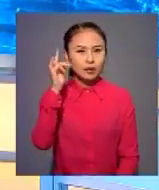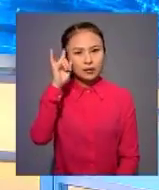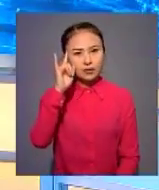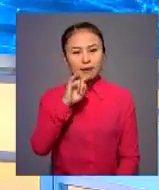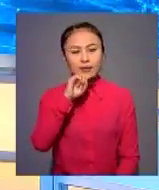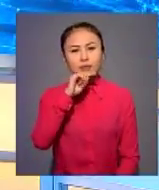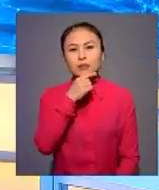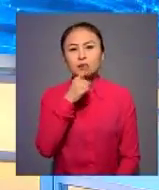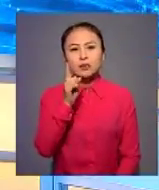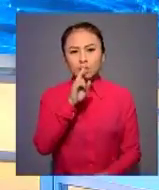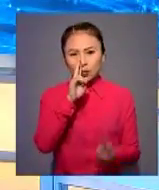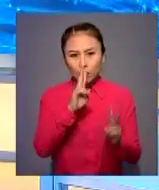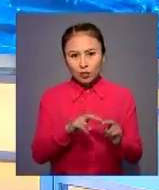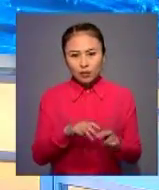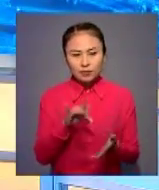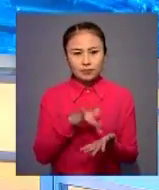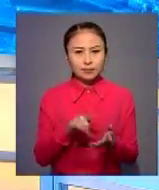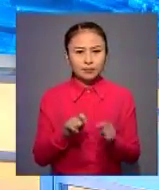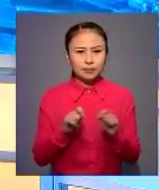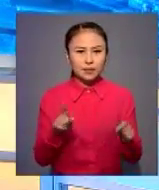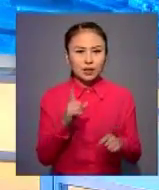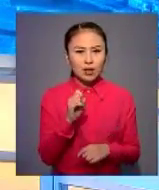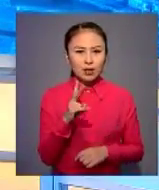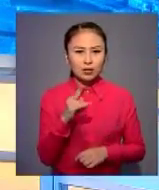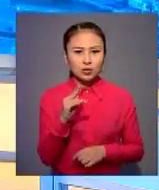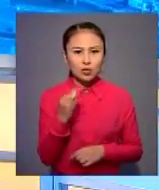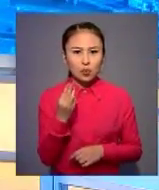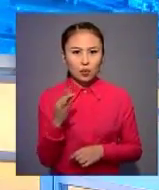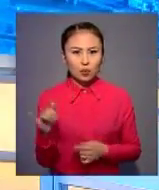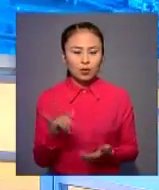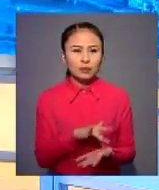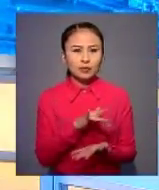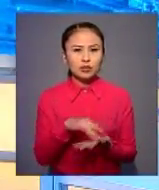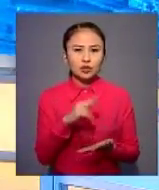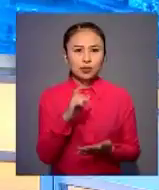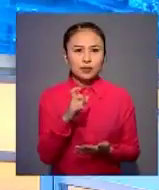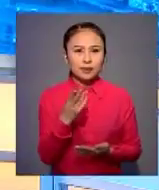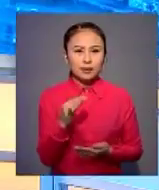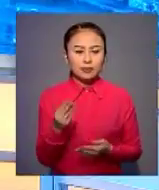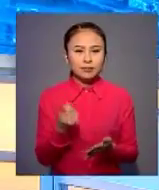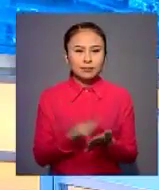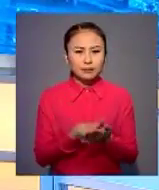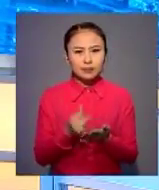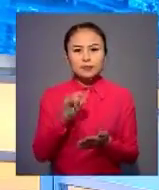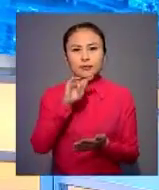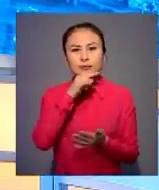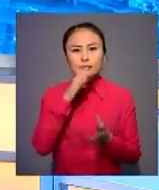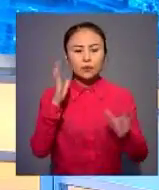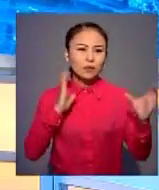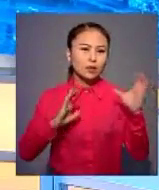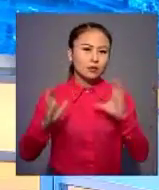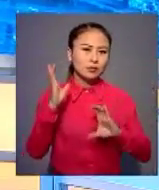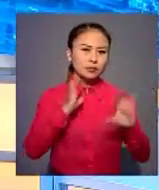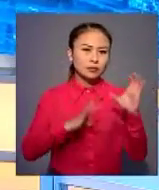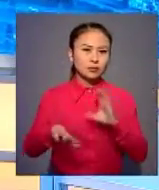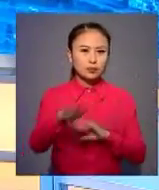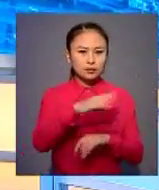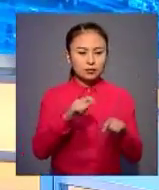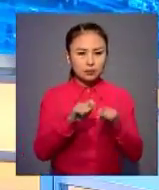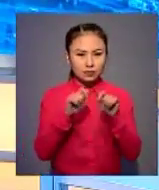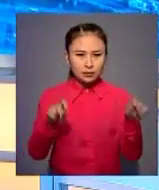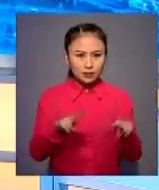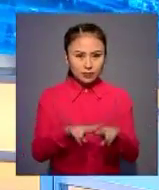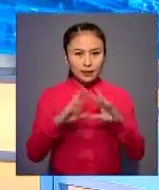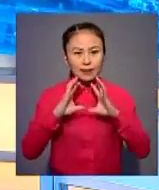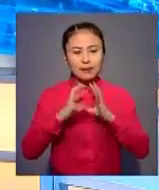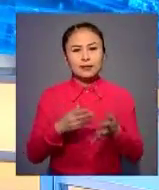Қытайда Қазақстан экономикасын зерттеу орталығы ашылды. Ханчжоу қаласындағы Чжэцзян қаржы және экономика университетінің қабырғасынан ашылған